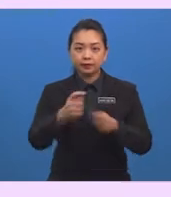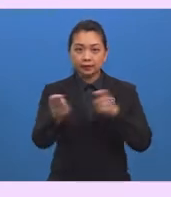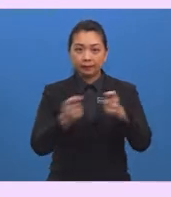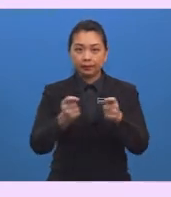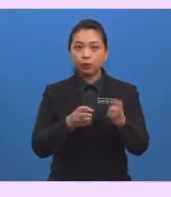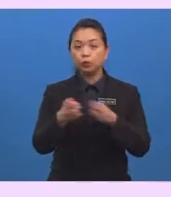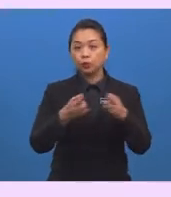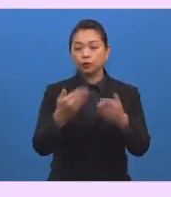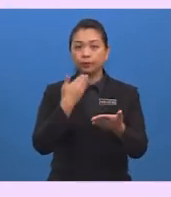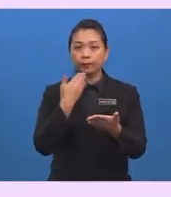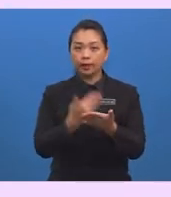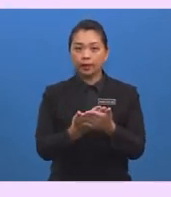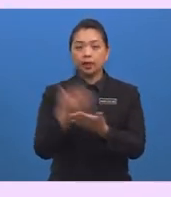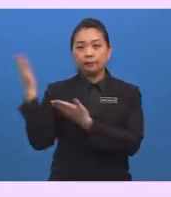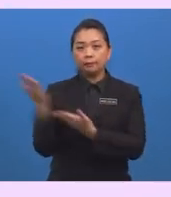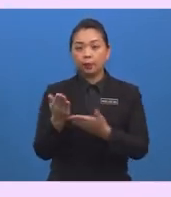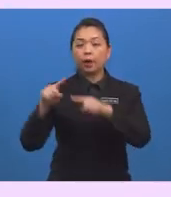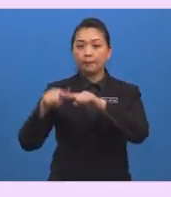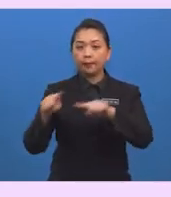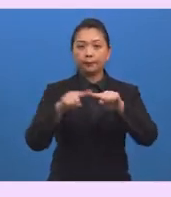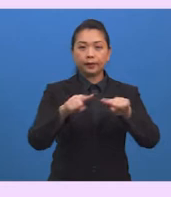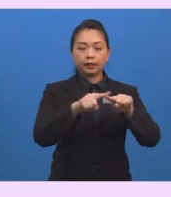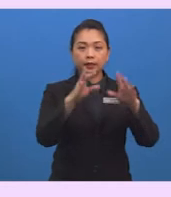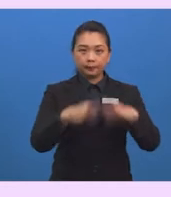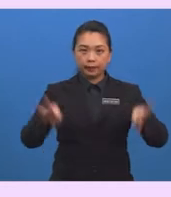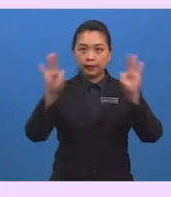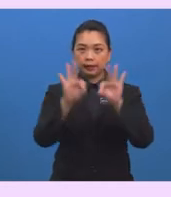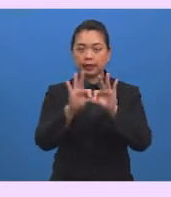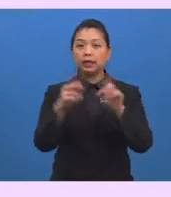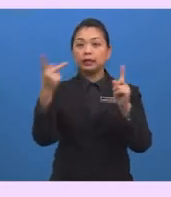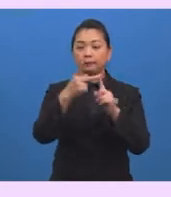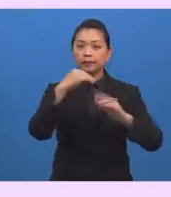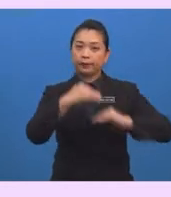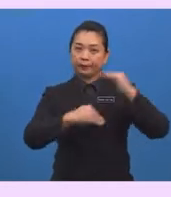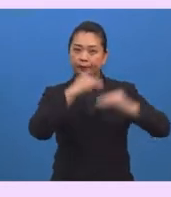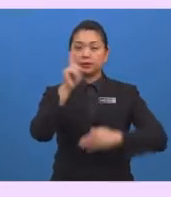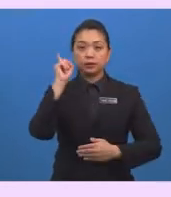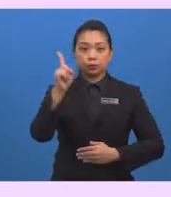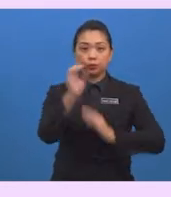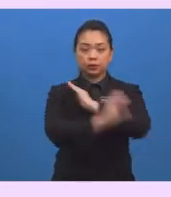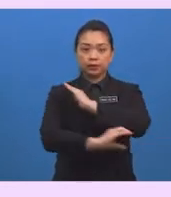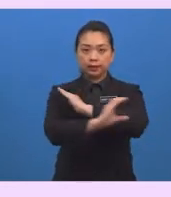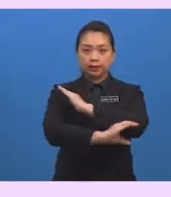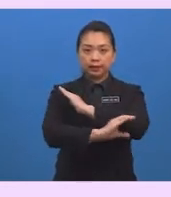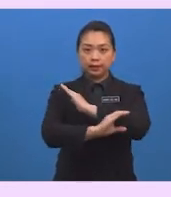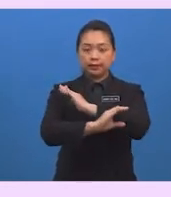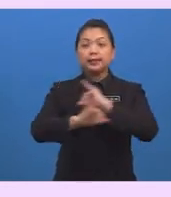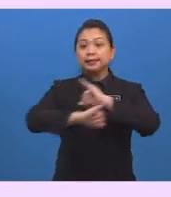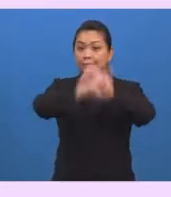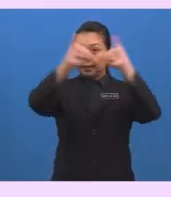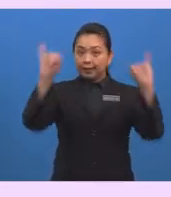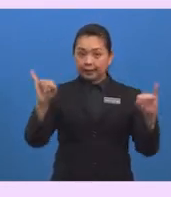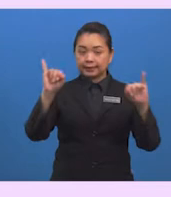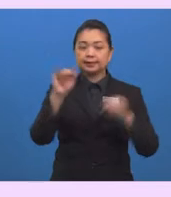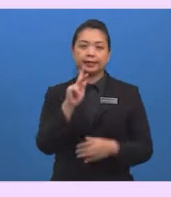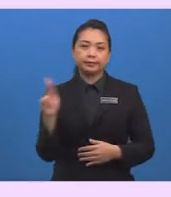Tadbir urus baik membawa pelbagai kepentingan kepada pembangunan sesebuah negara. Jelaskan.